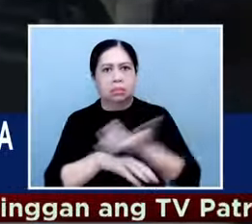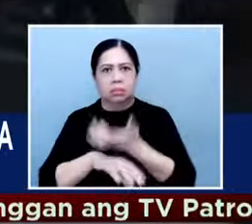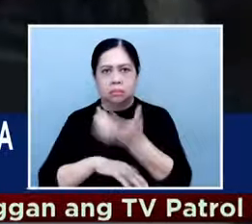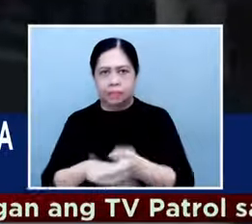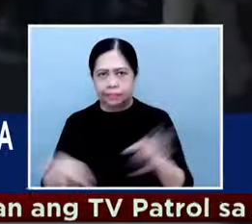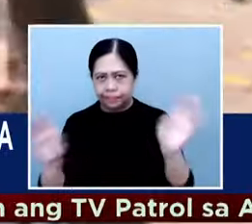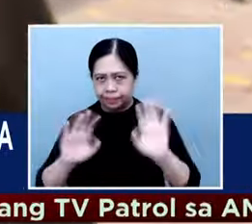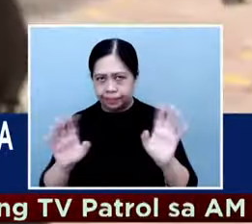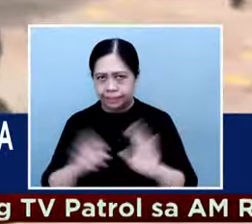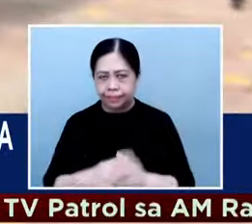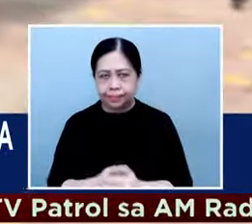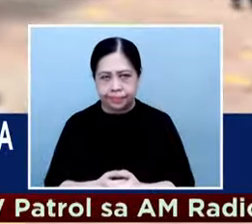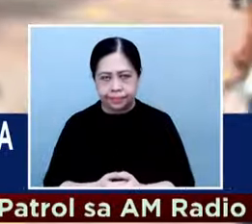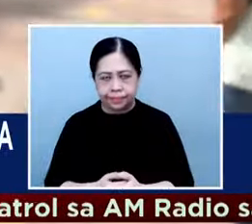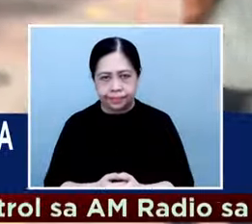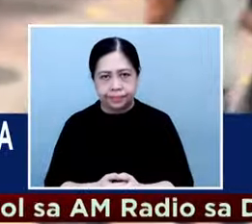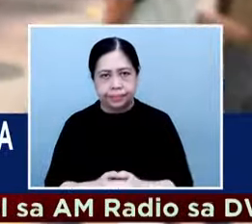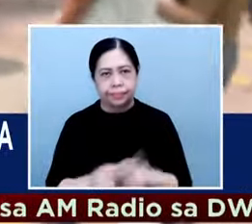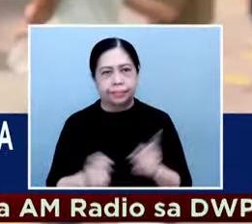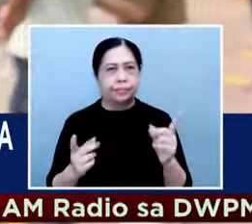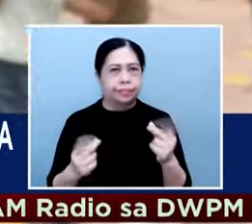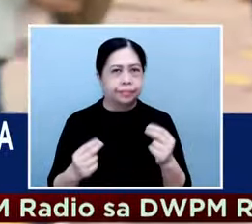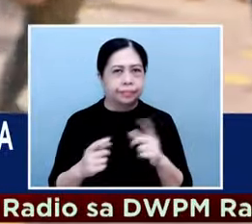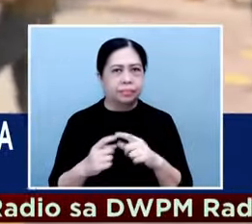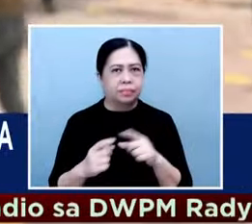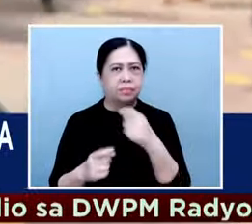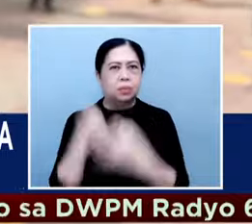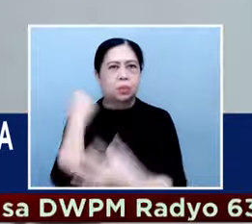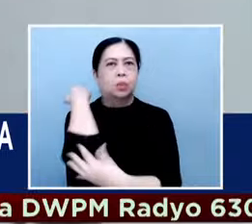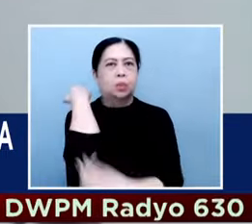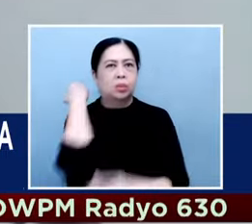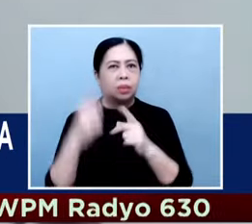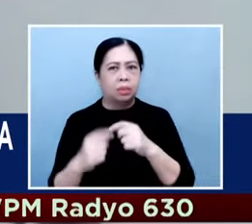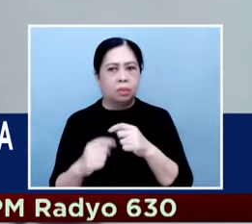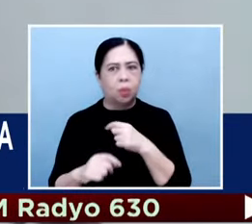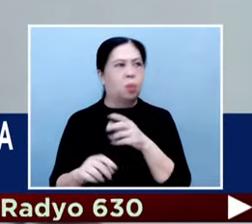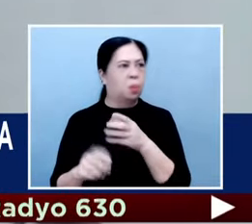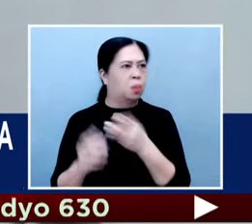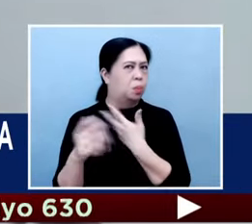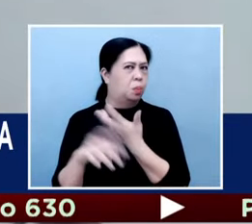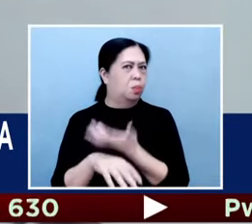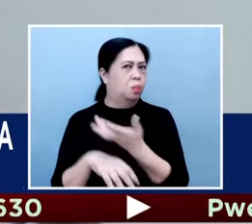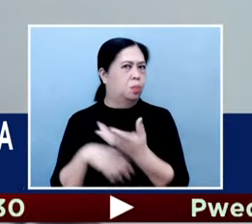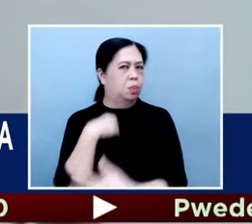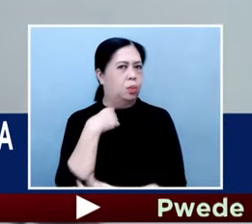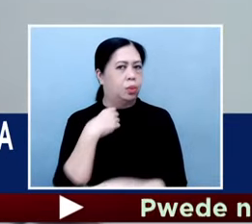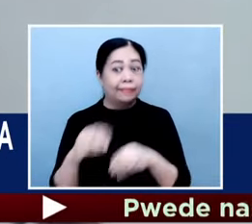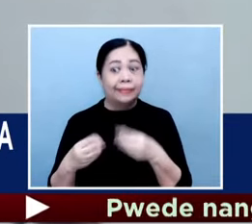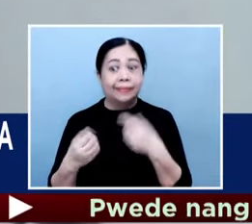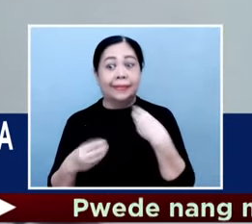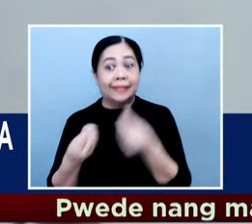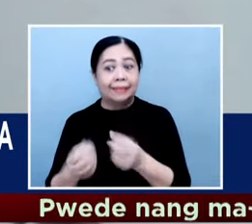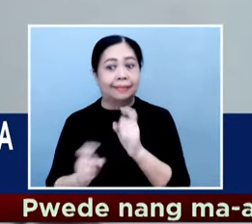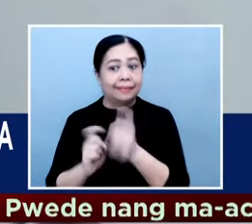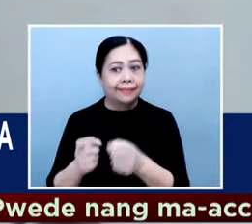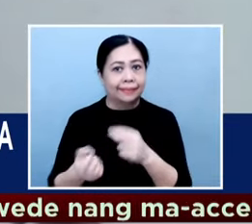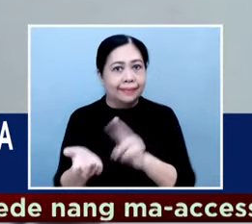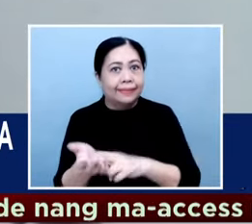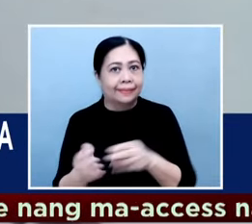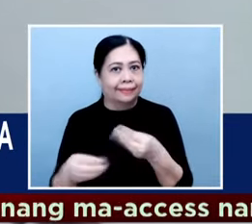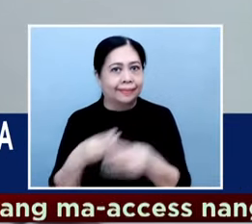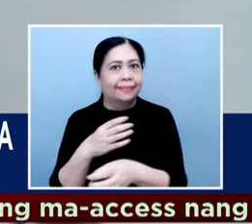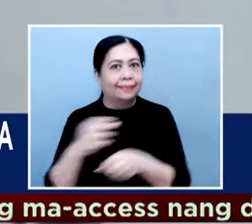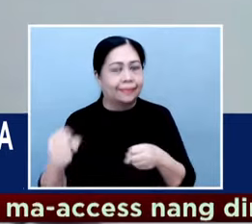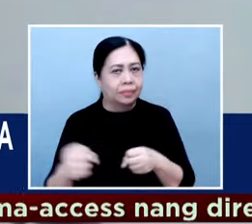sa ganitong pamamaraan. They are playing on the poverty of the people. no, na magbibigay ng ano para lang pumirma, no?